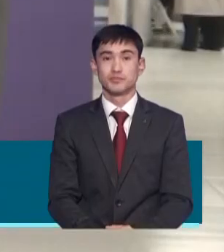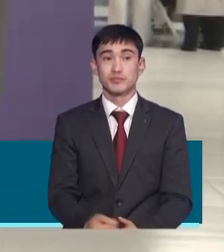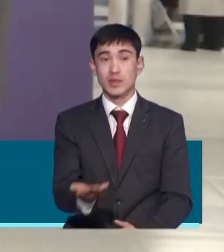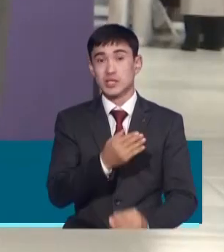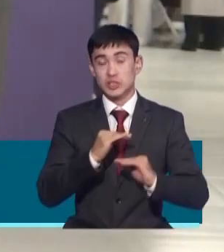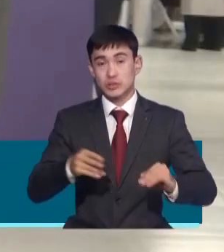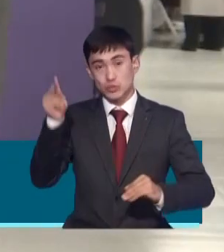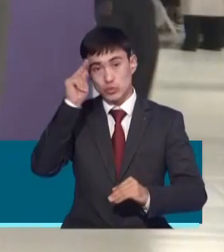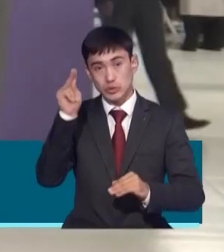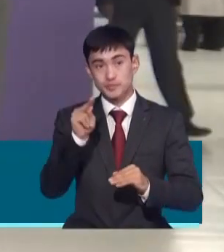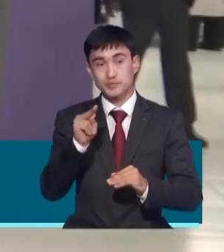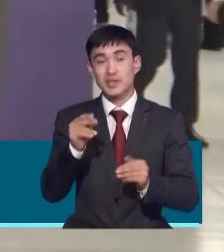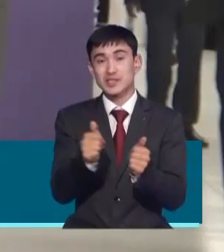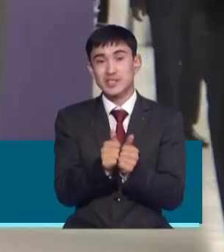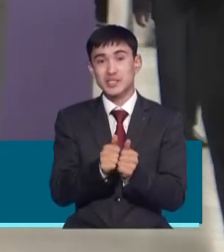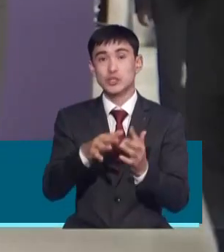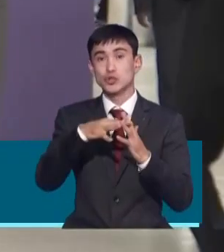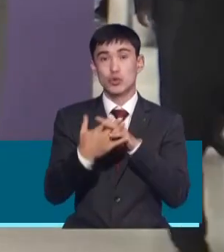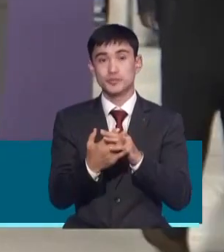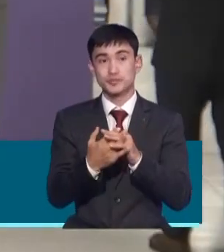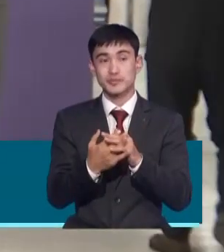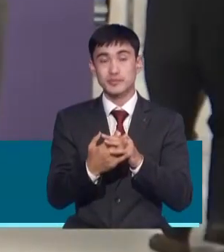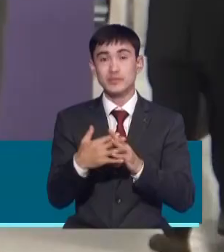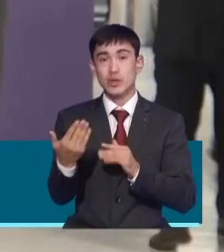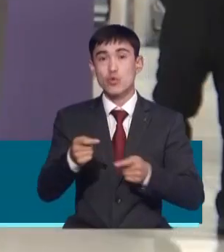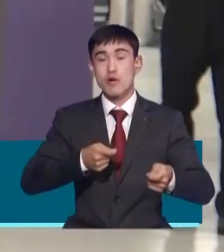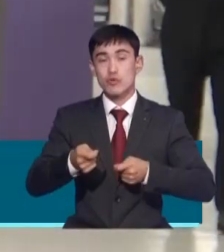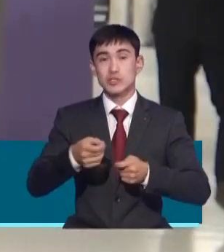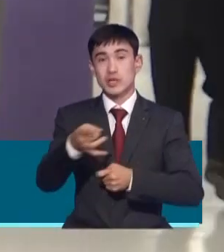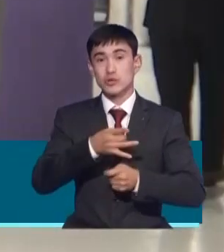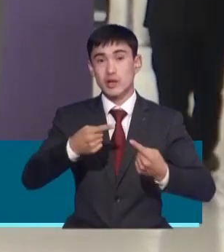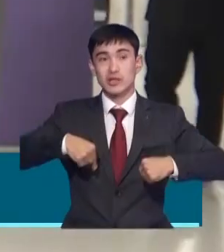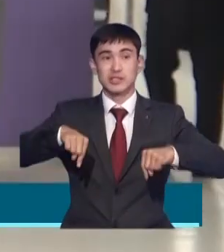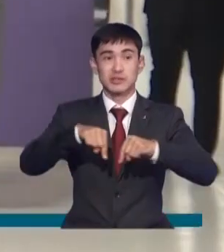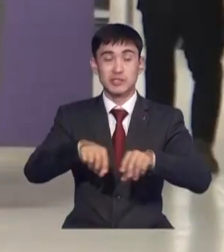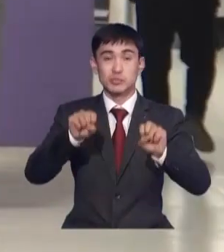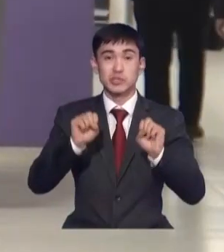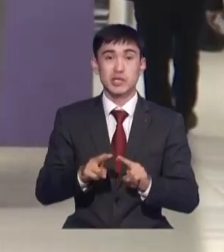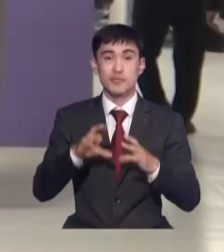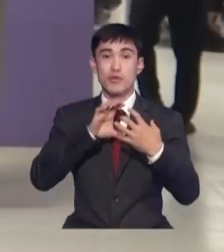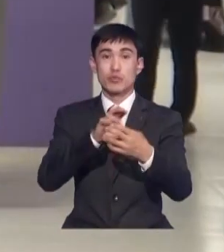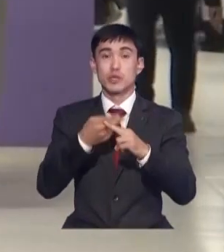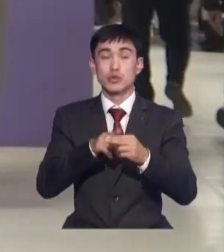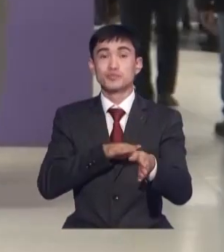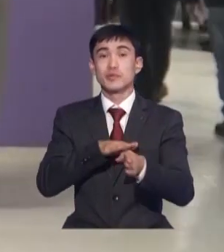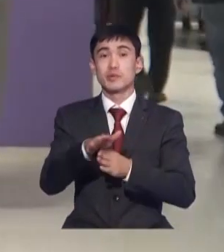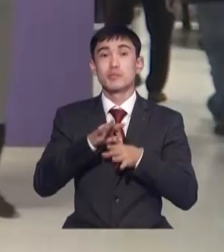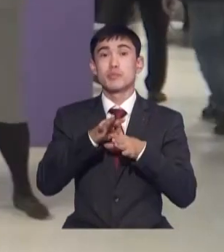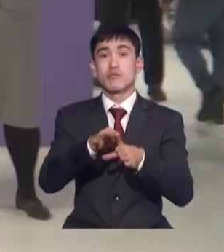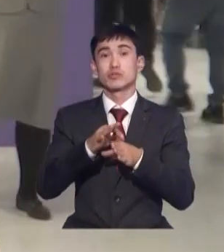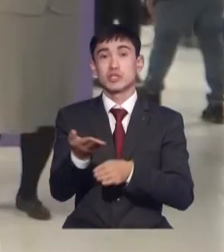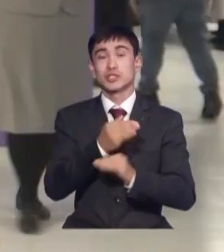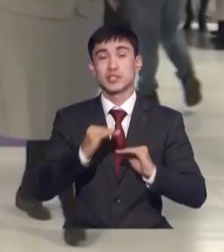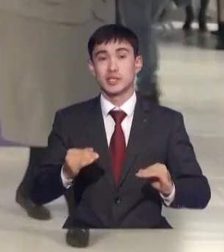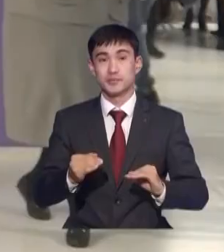Наши дети обучались в школах соседних сел. И тогда руководство района организовали специальный автобус, который осуществлял перевозку